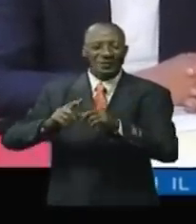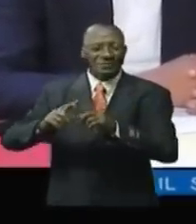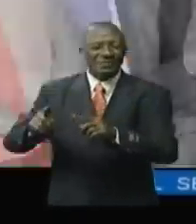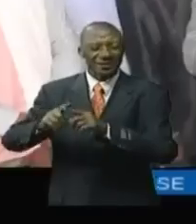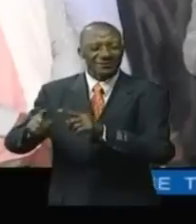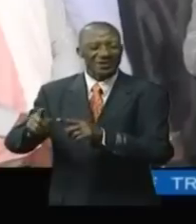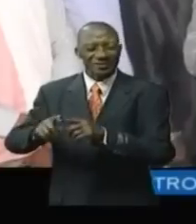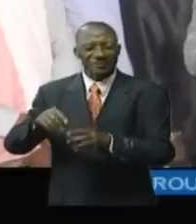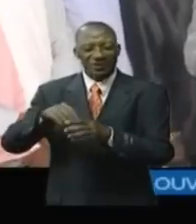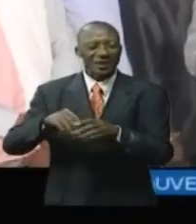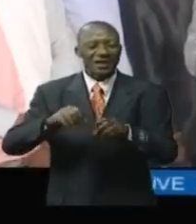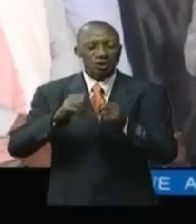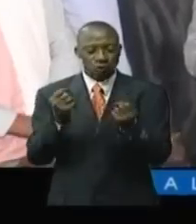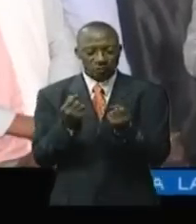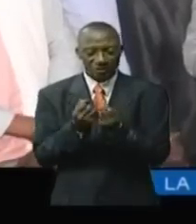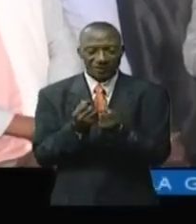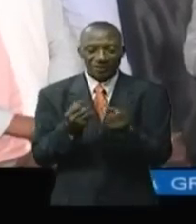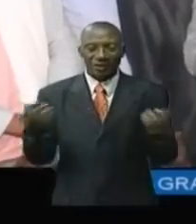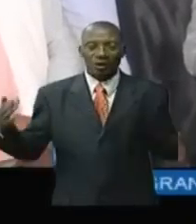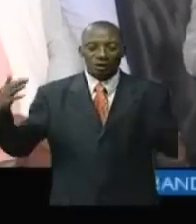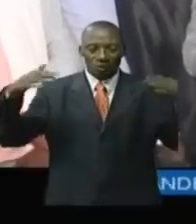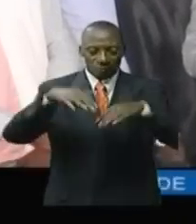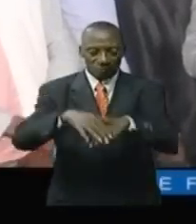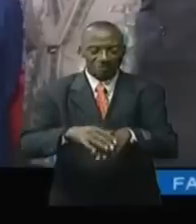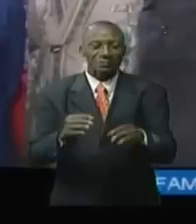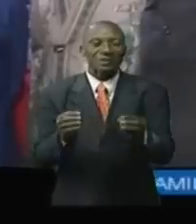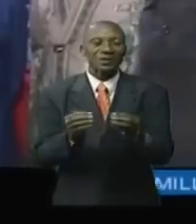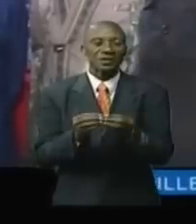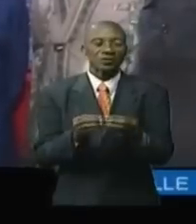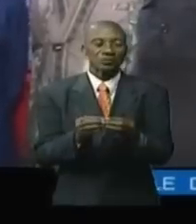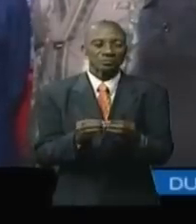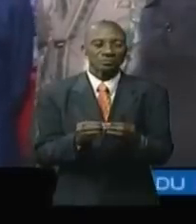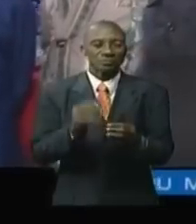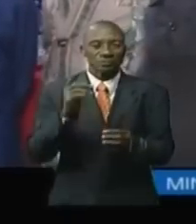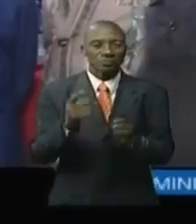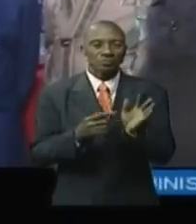a été lue devant la presse pour présenter la position